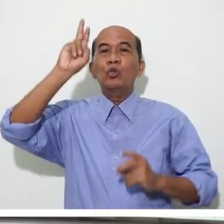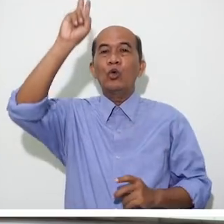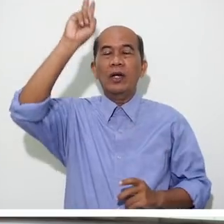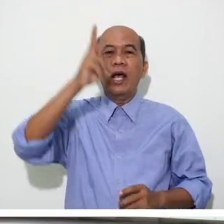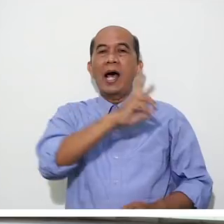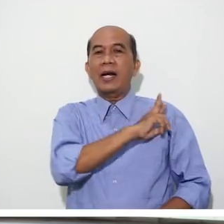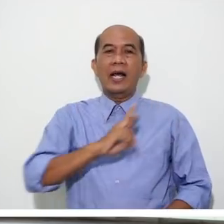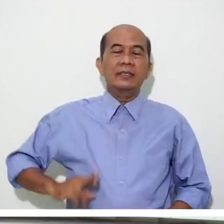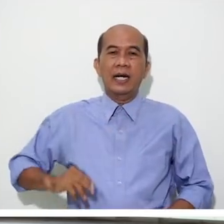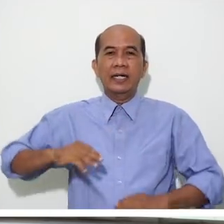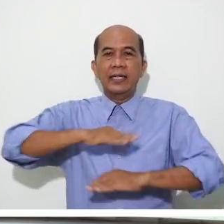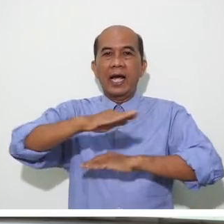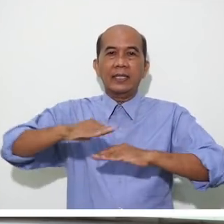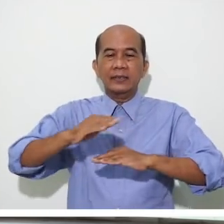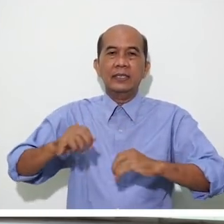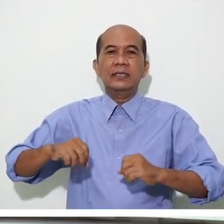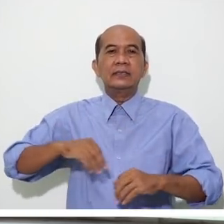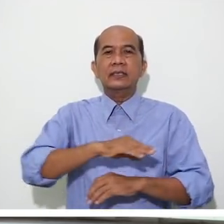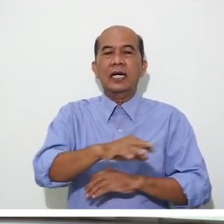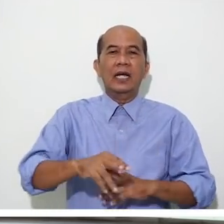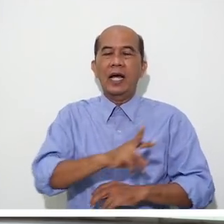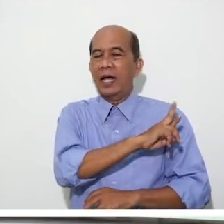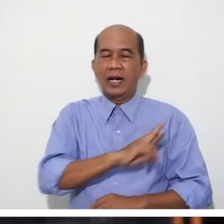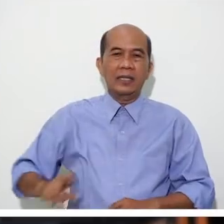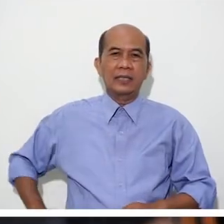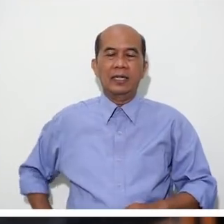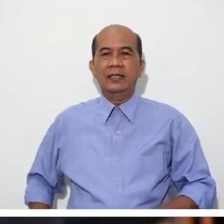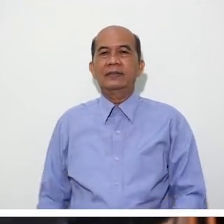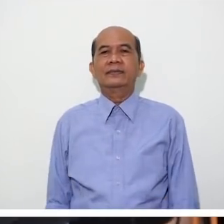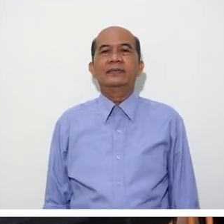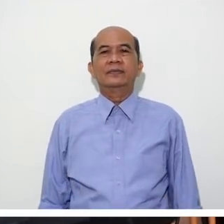Raja di atas segala Raja, King above all Kings.